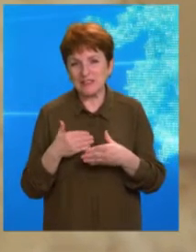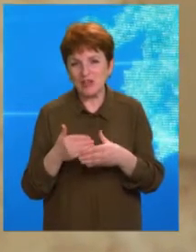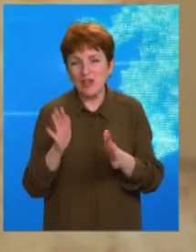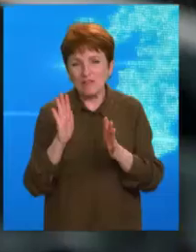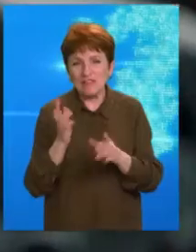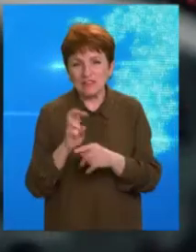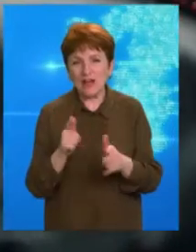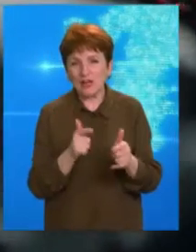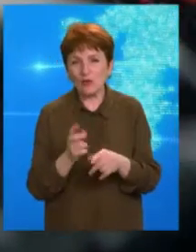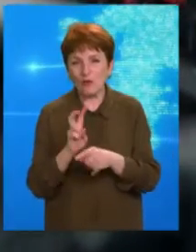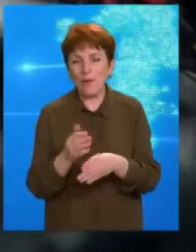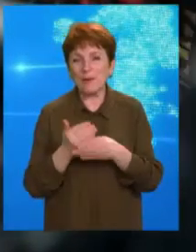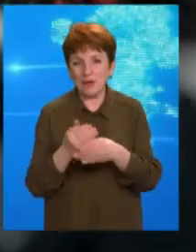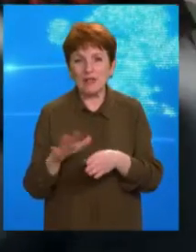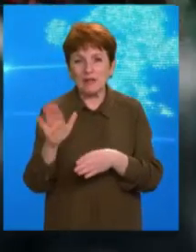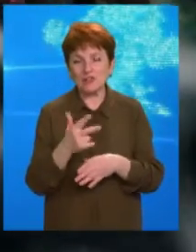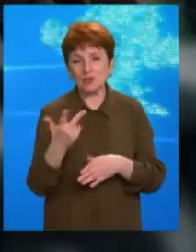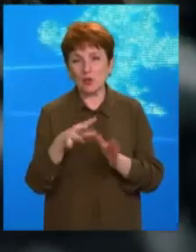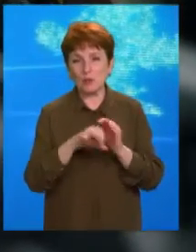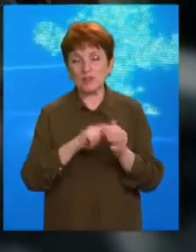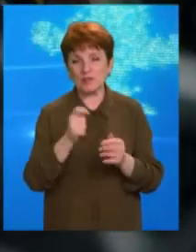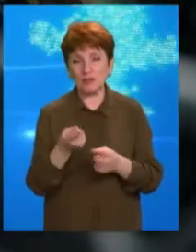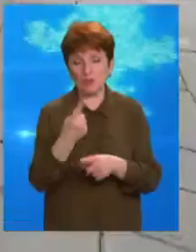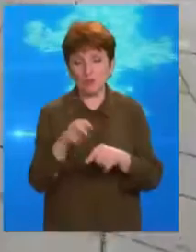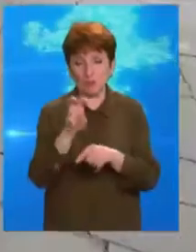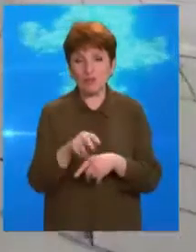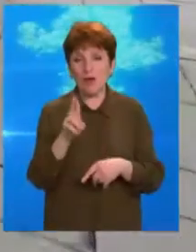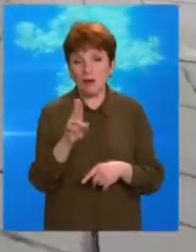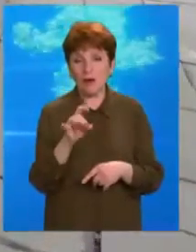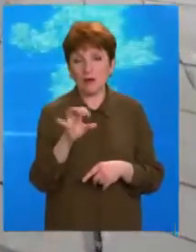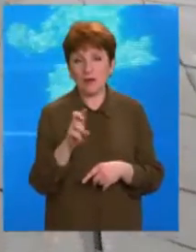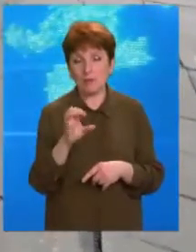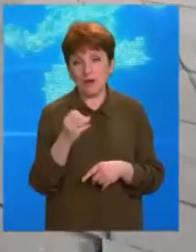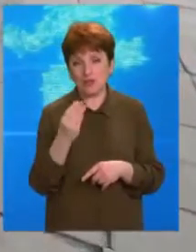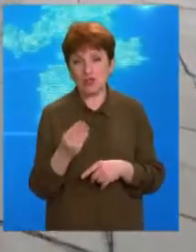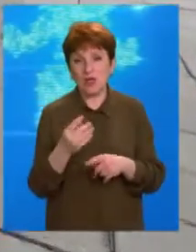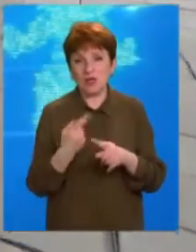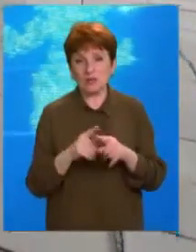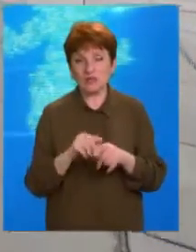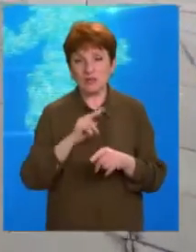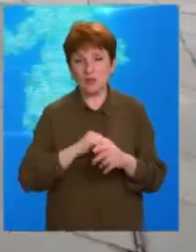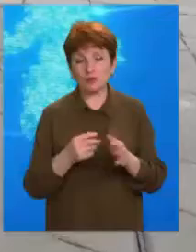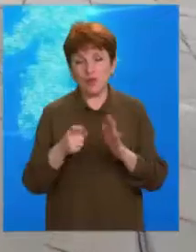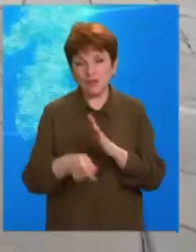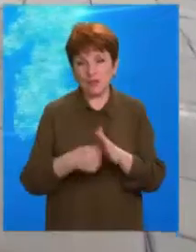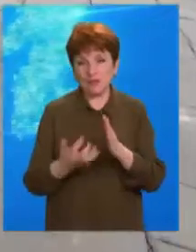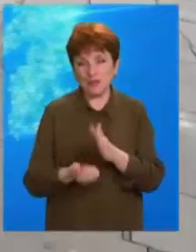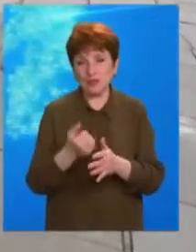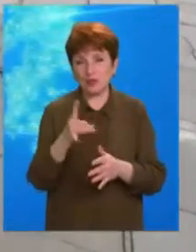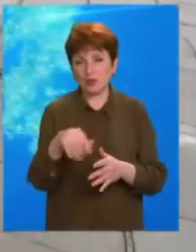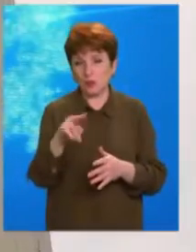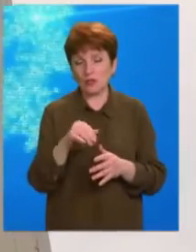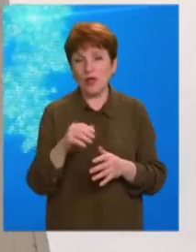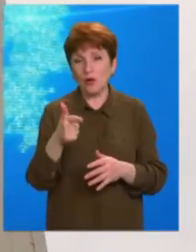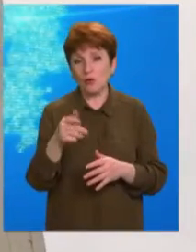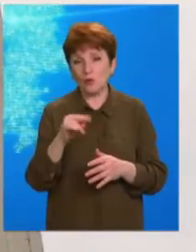готовые прийти на помощь. Все трое после войны вернулись в Карабаш. Анатолий Шевелев и Василий Сыпачев работали на шахте, добывали медную руду. Иван